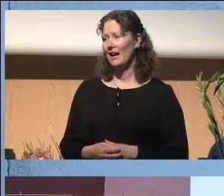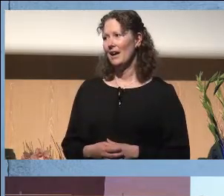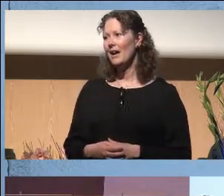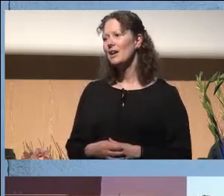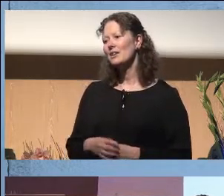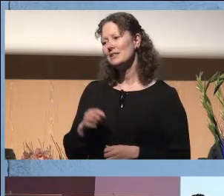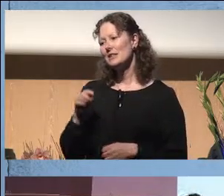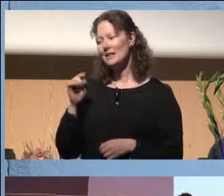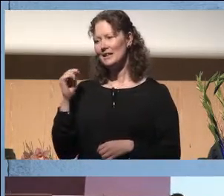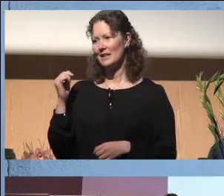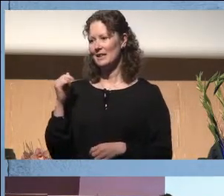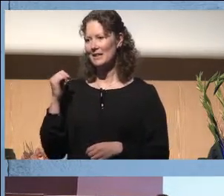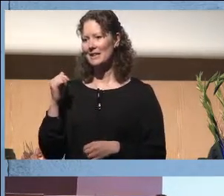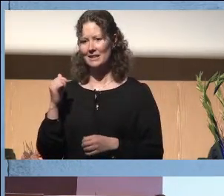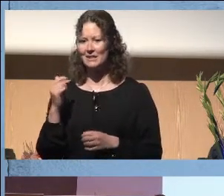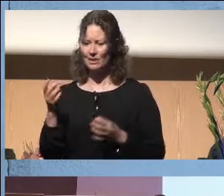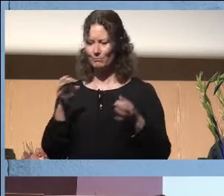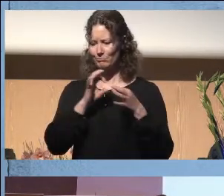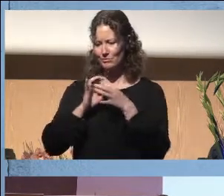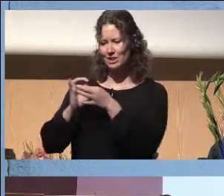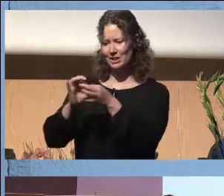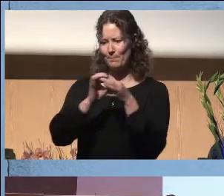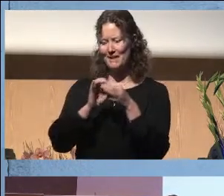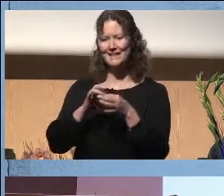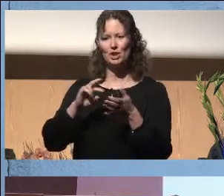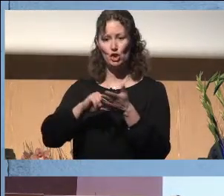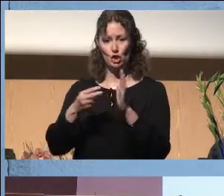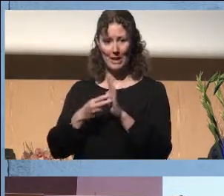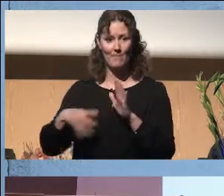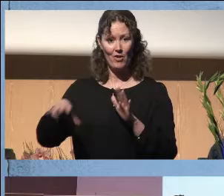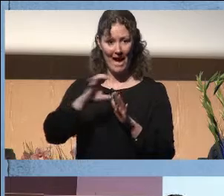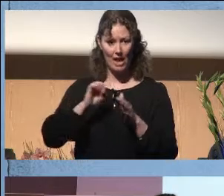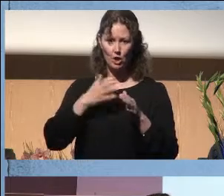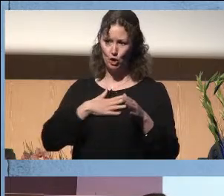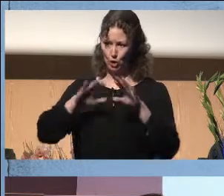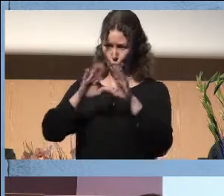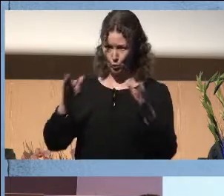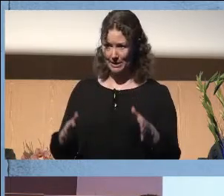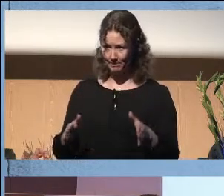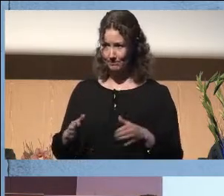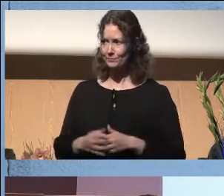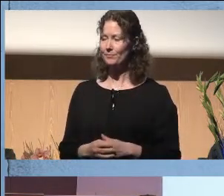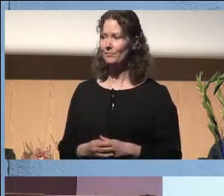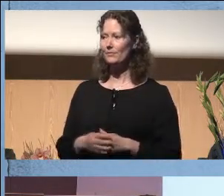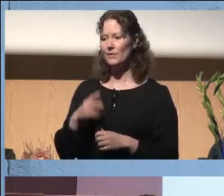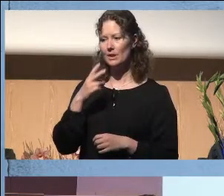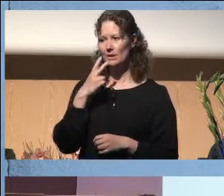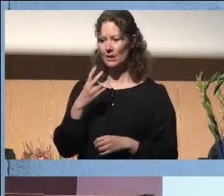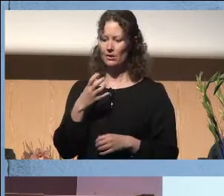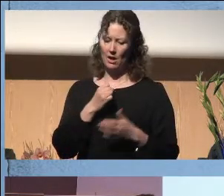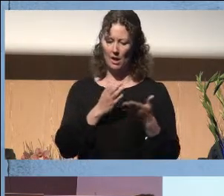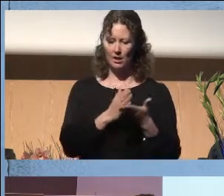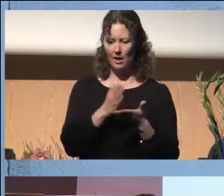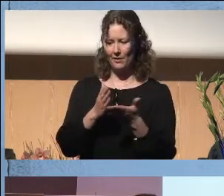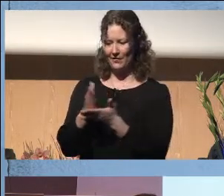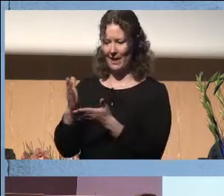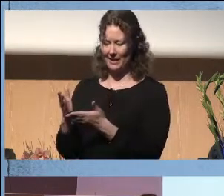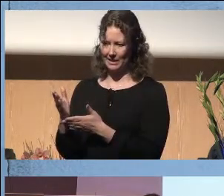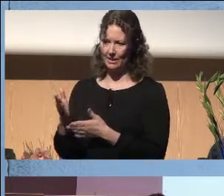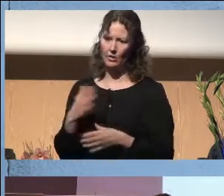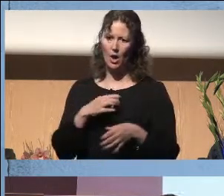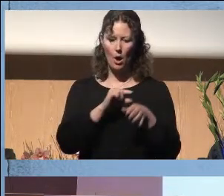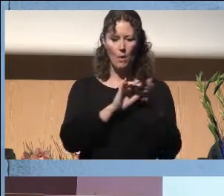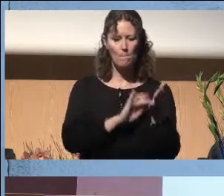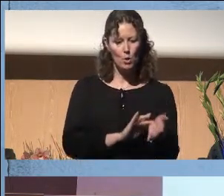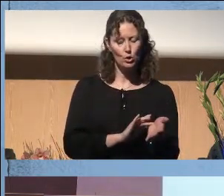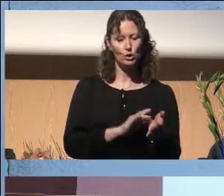Det här ska sen knytas ihop i ett helt system för hela sjukhuset. Det här säger att vi har avdelningar här nere. Vi har